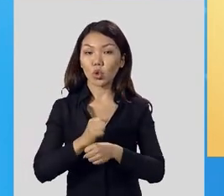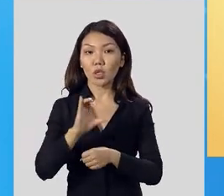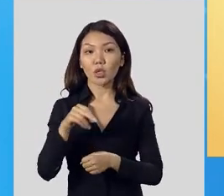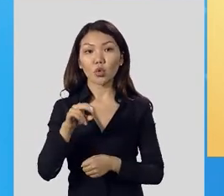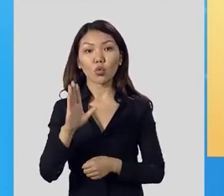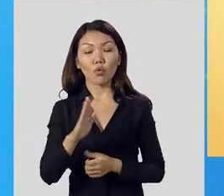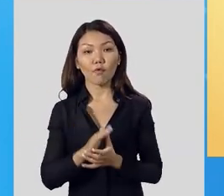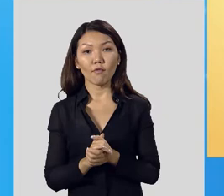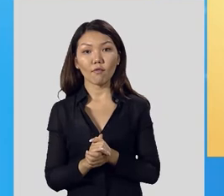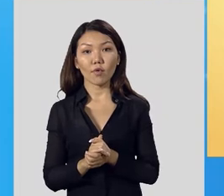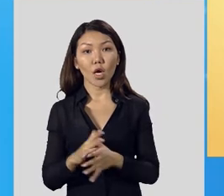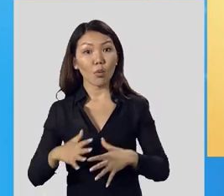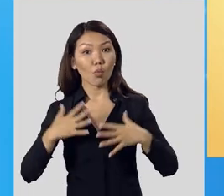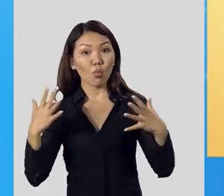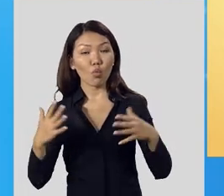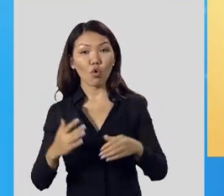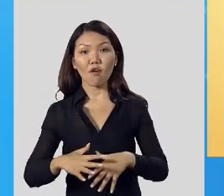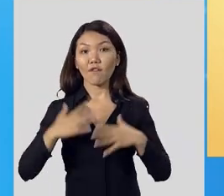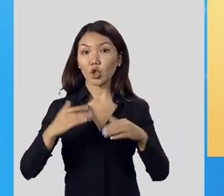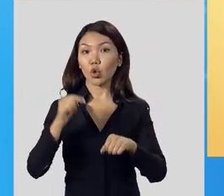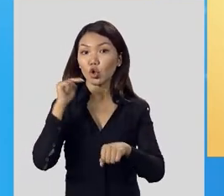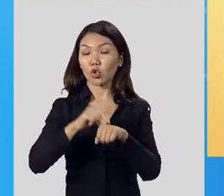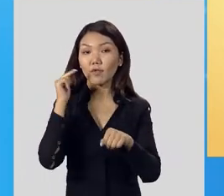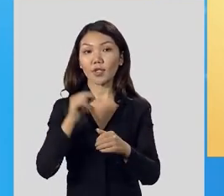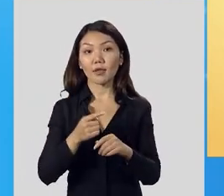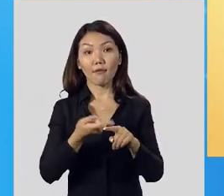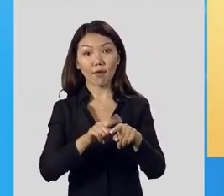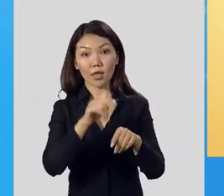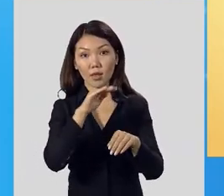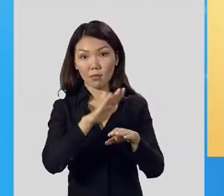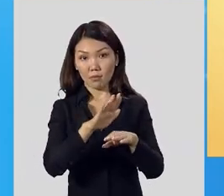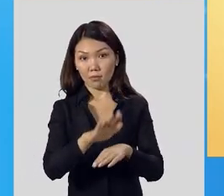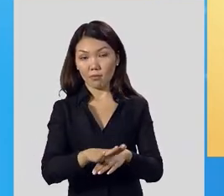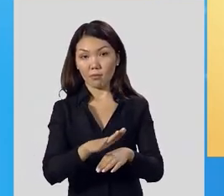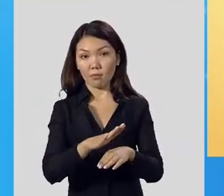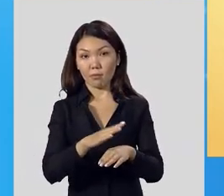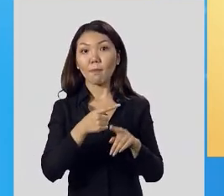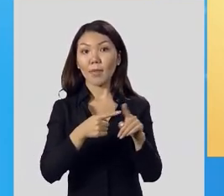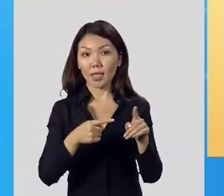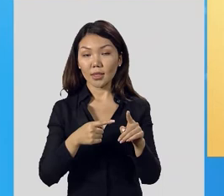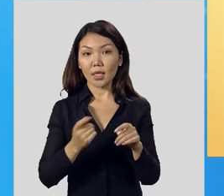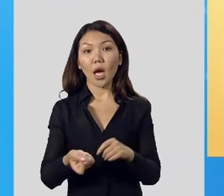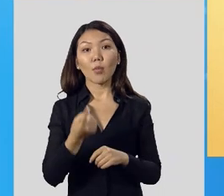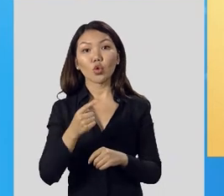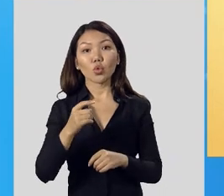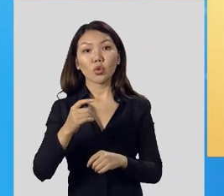при еще более высокой чувствительности в этом месте образуется